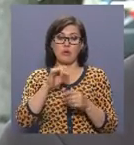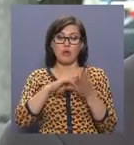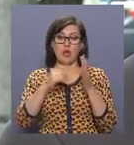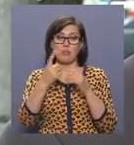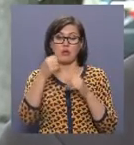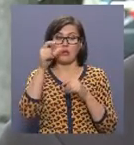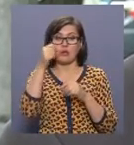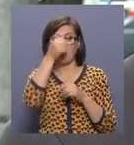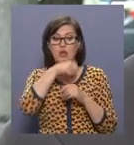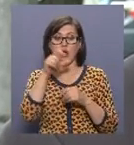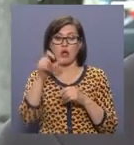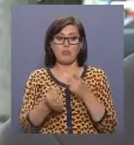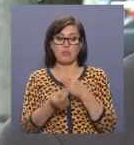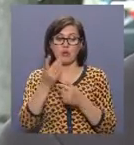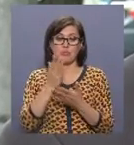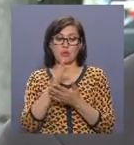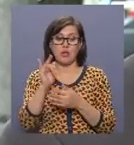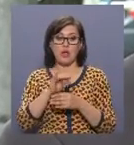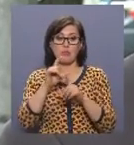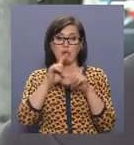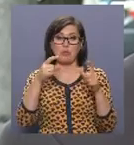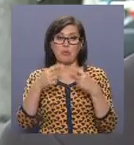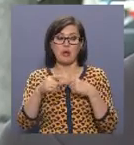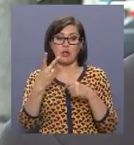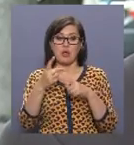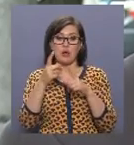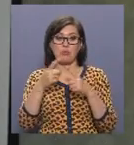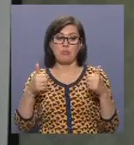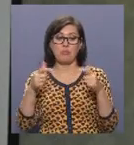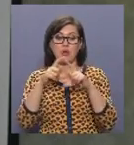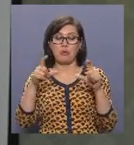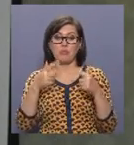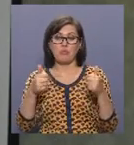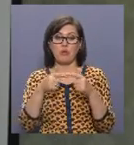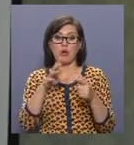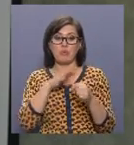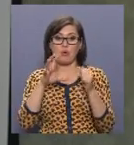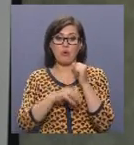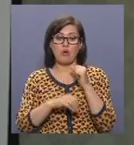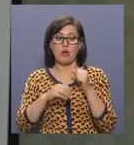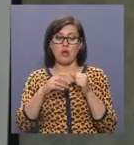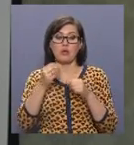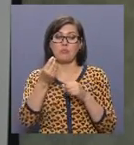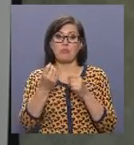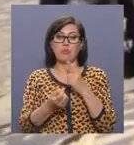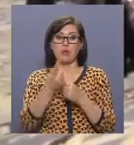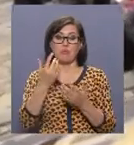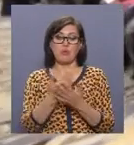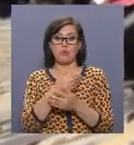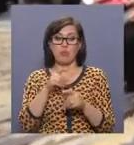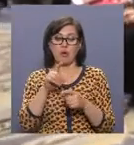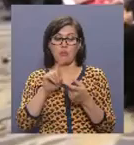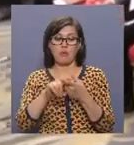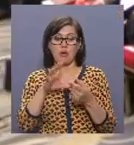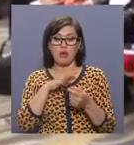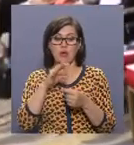жылғы азамат анықталды. Жаңа мекемеден басқа екі мекеме құрған ол кісі. Соңғы уақытта қаржылық пирамидалар қайта пайда бола бастады.